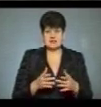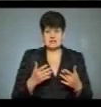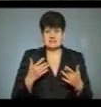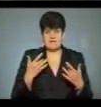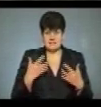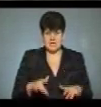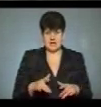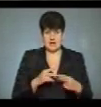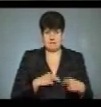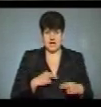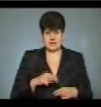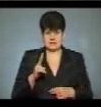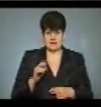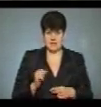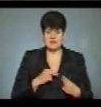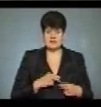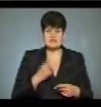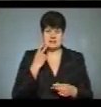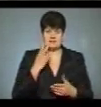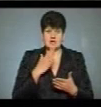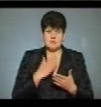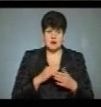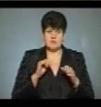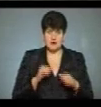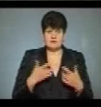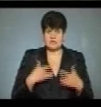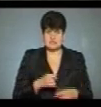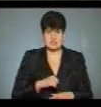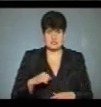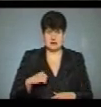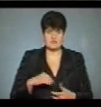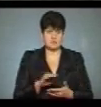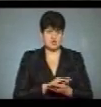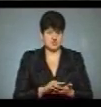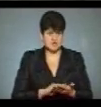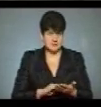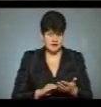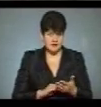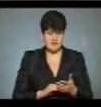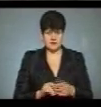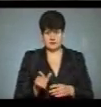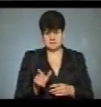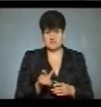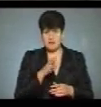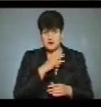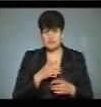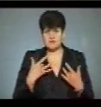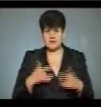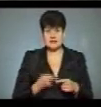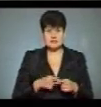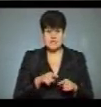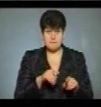працівника. Ну, працівник завжди мав право звільнитися в будь-який час. Тобто, він пише заяву, за певний період звільняється. Зараз таке